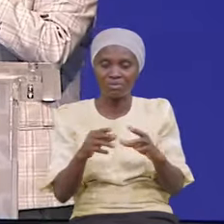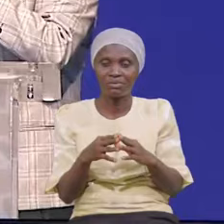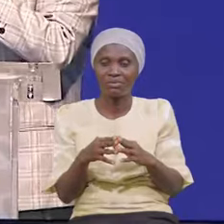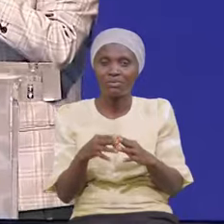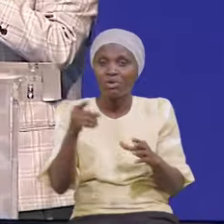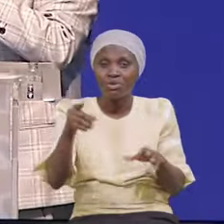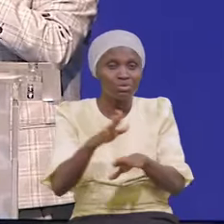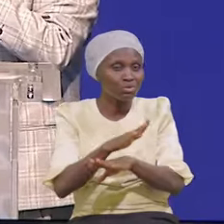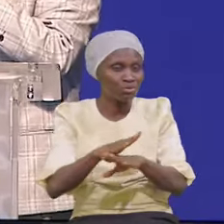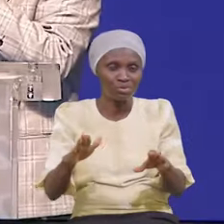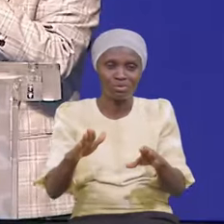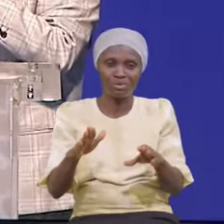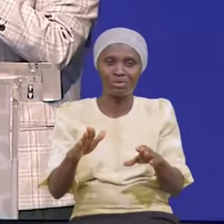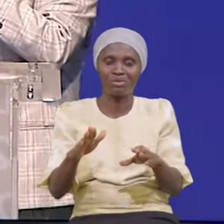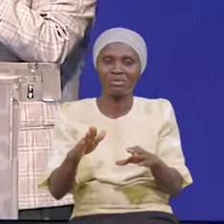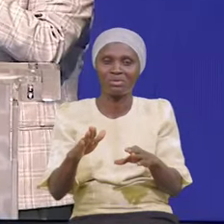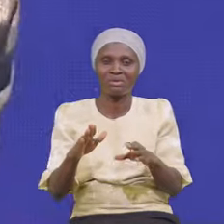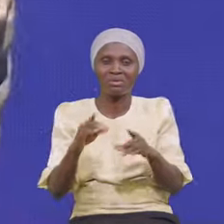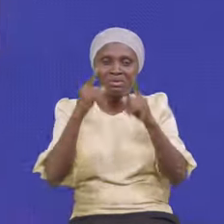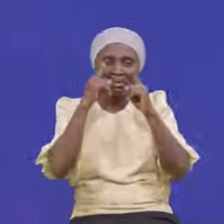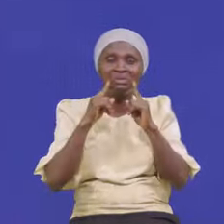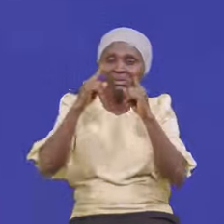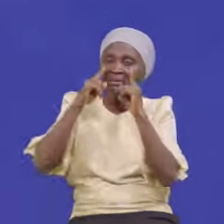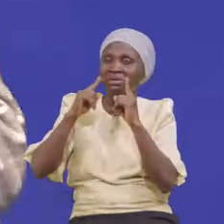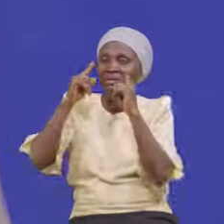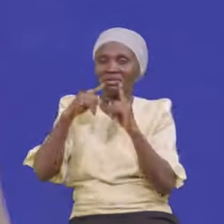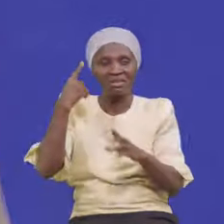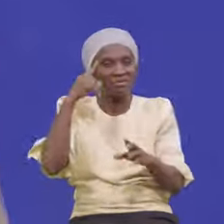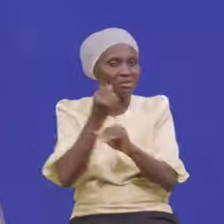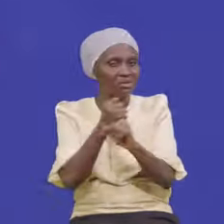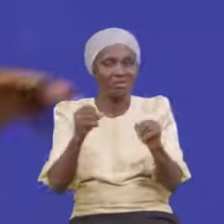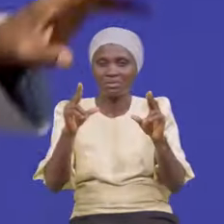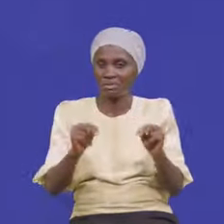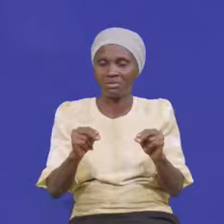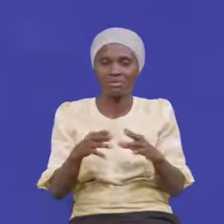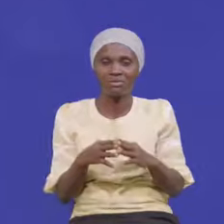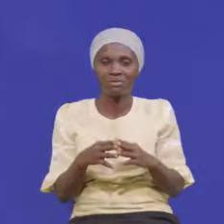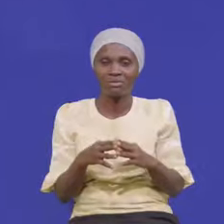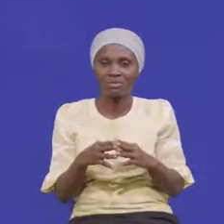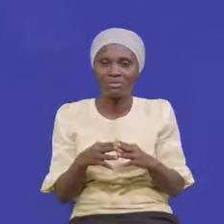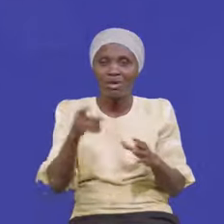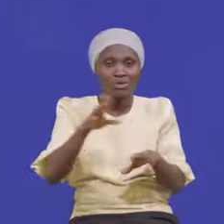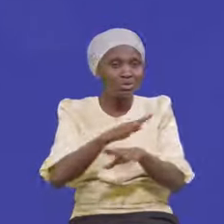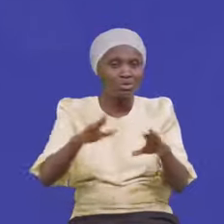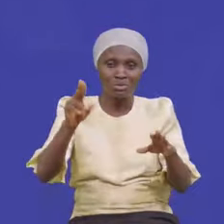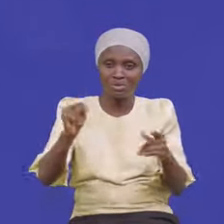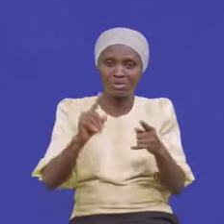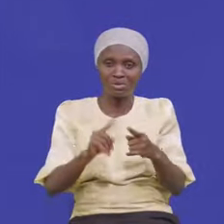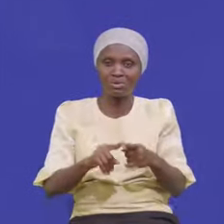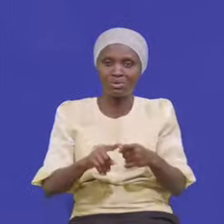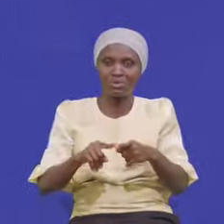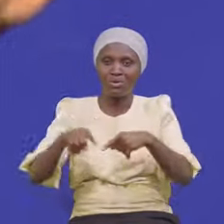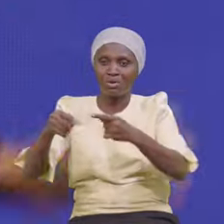లేదు. You do not shed enough tears for salvation. రక్షణ కోసం చాలినంత కన్నీరు ఖర్చాల్సిన పని లేదు. You do not have to go and climb a